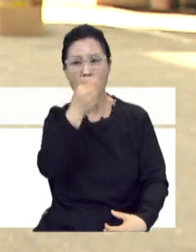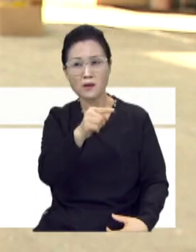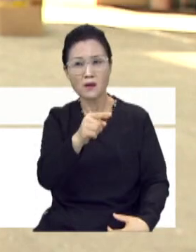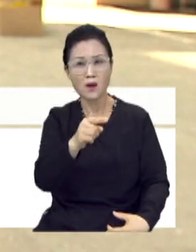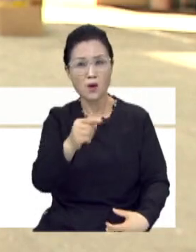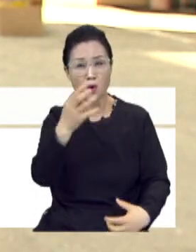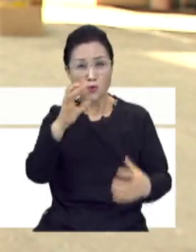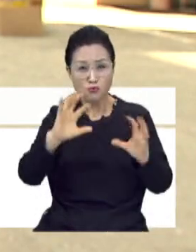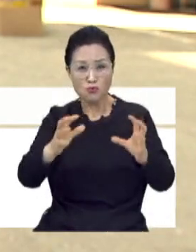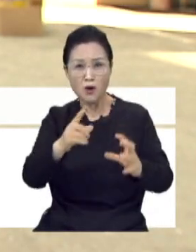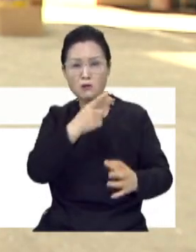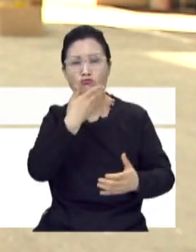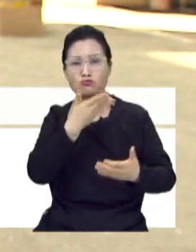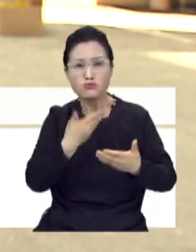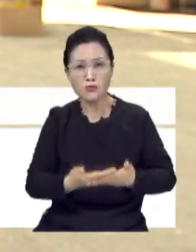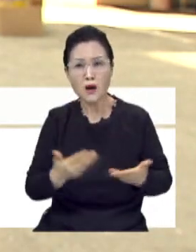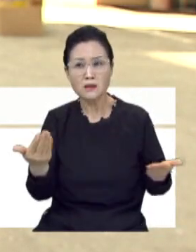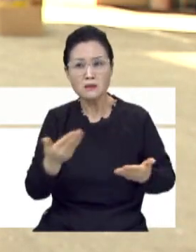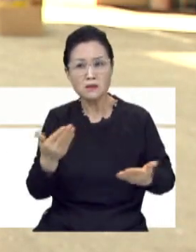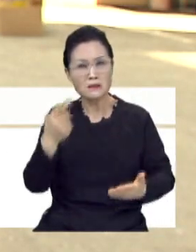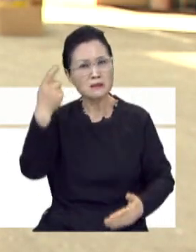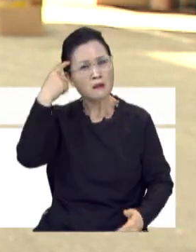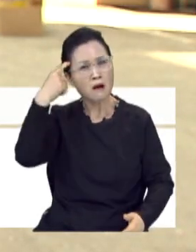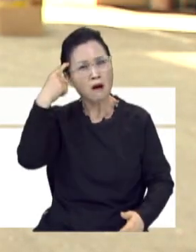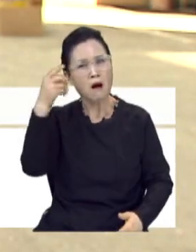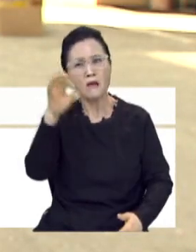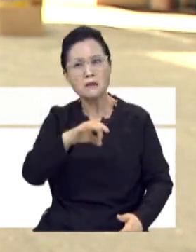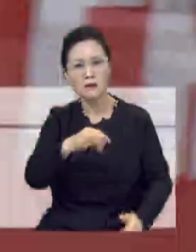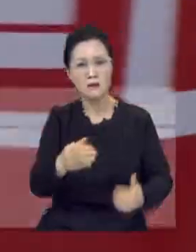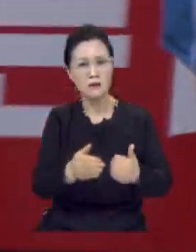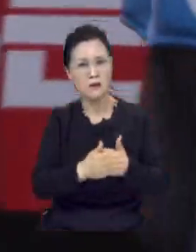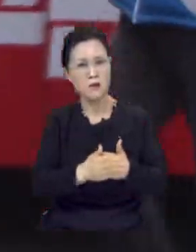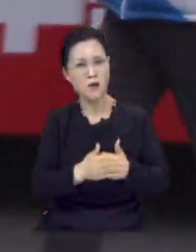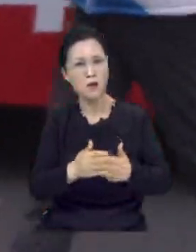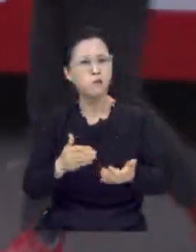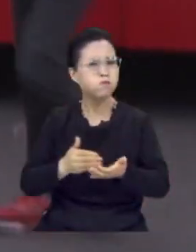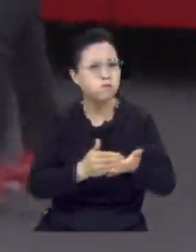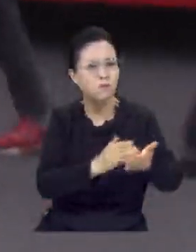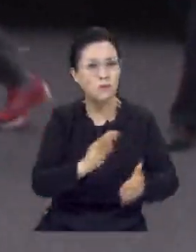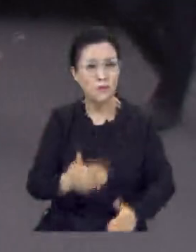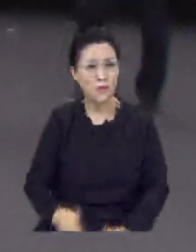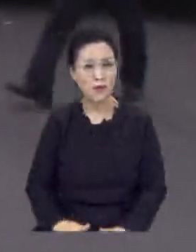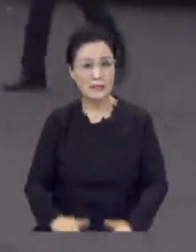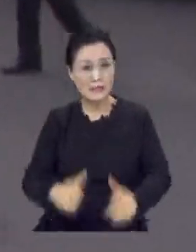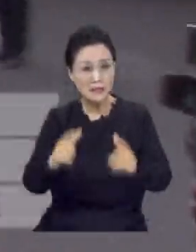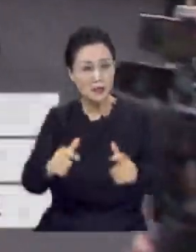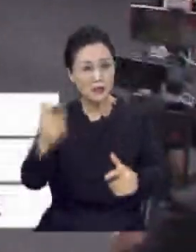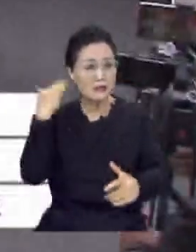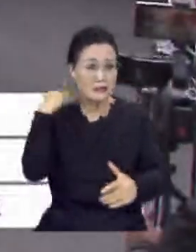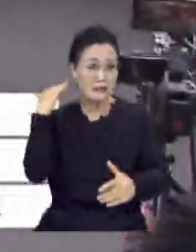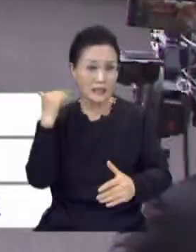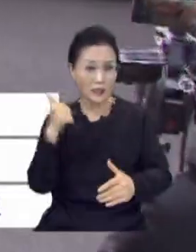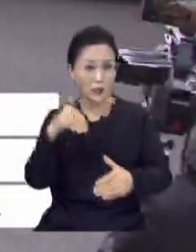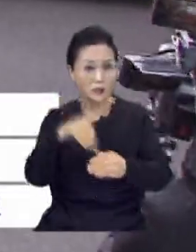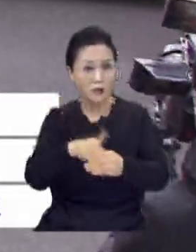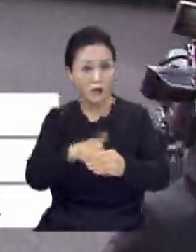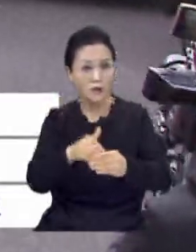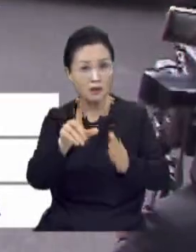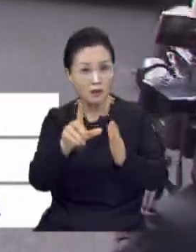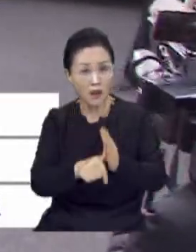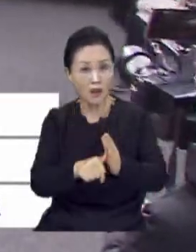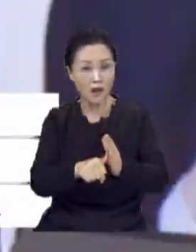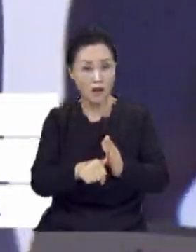그런 단견을 보기 때문에 국토부를 강하게 규탄하고 싶습니다. 지역에서는 대선으로 예타 면제가 확정된